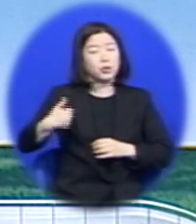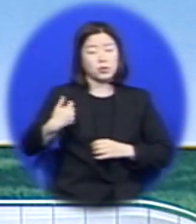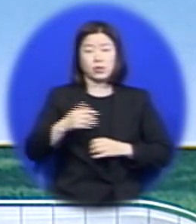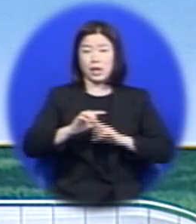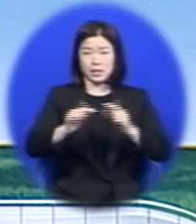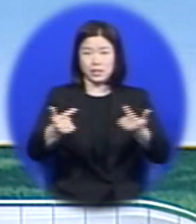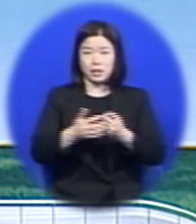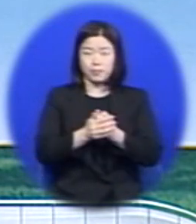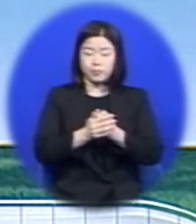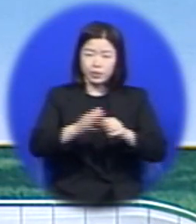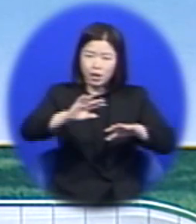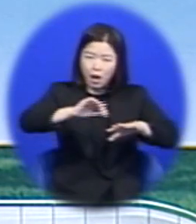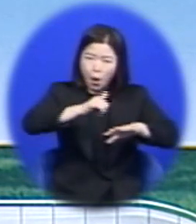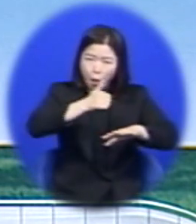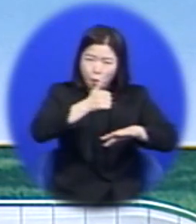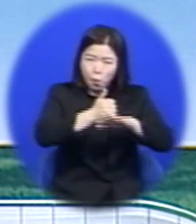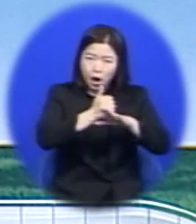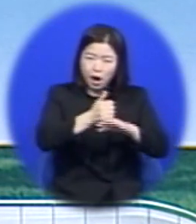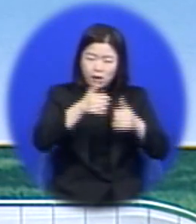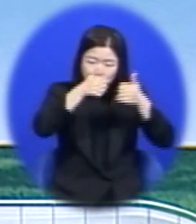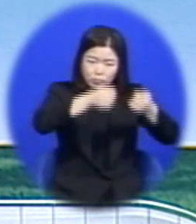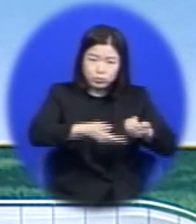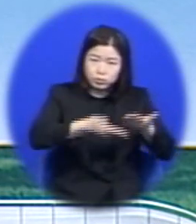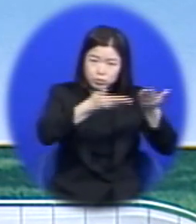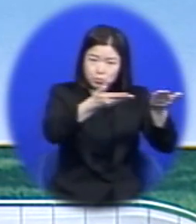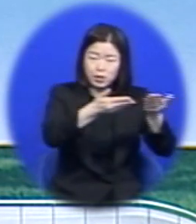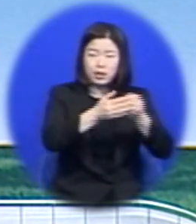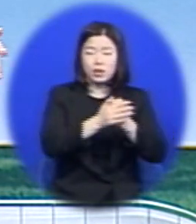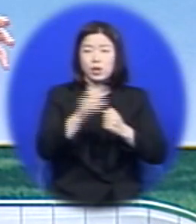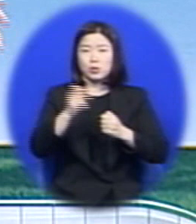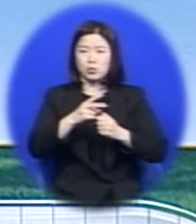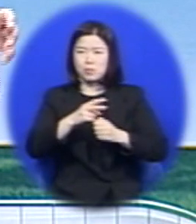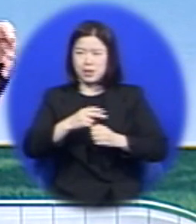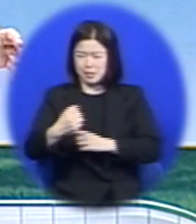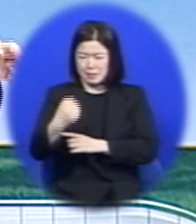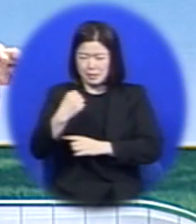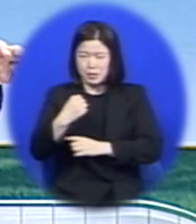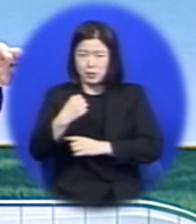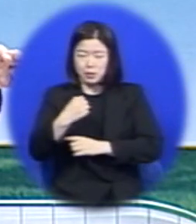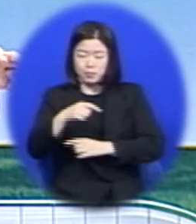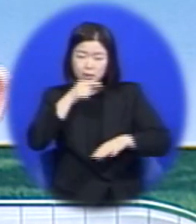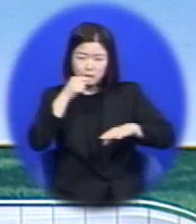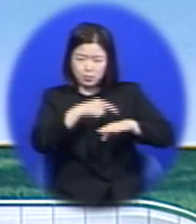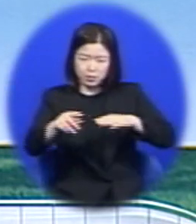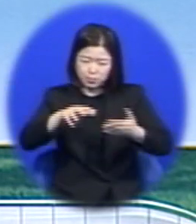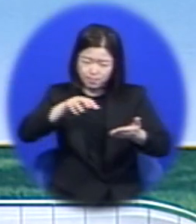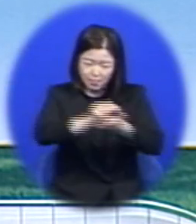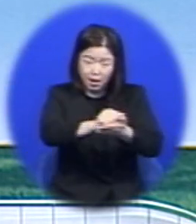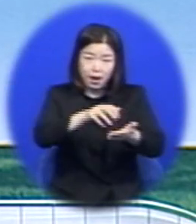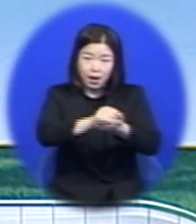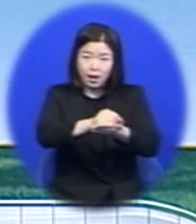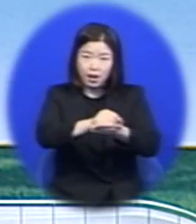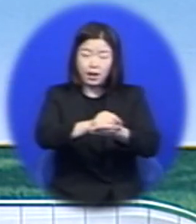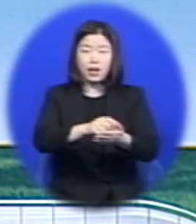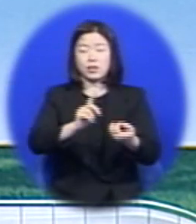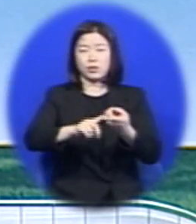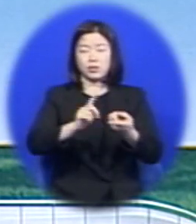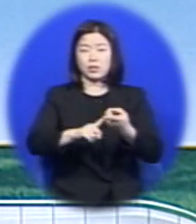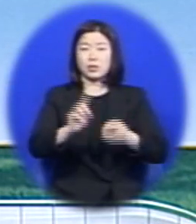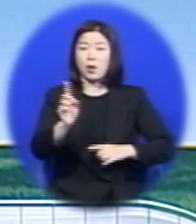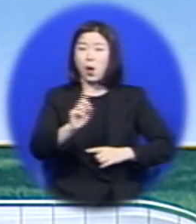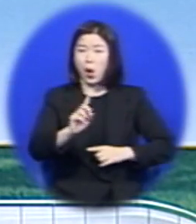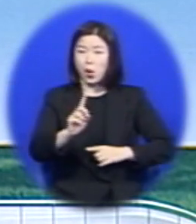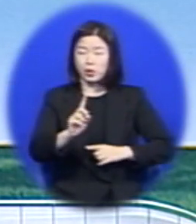숭배라든지 또는 무력으로 민족과 족속들을 정복하는 것을 어떻게 하나님의